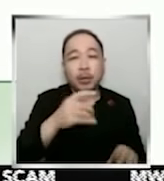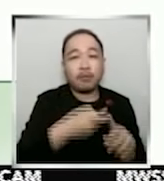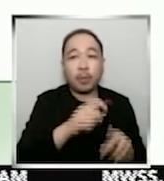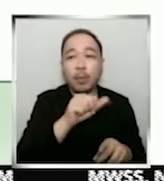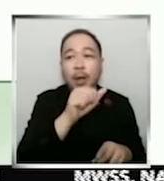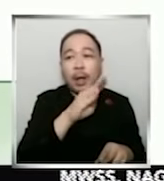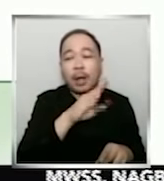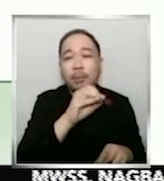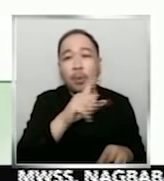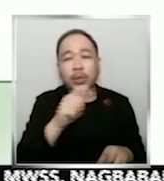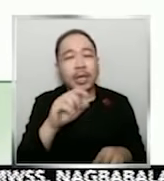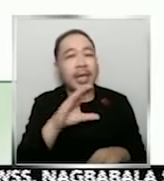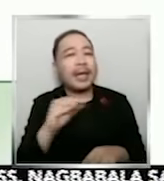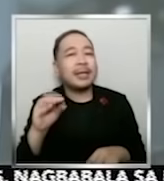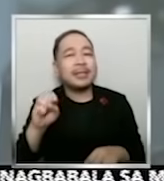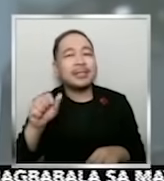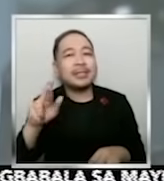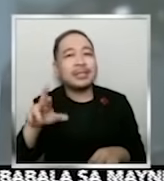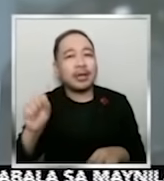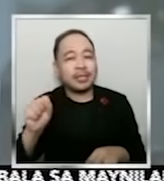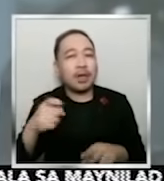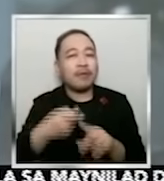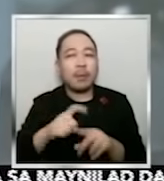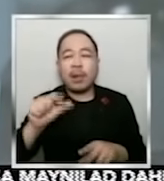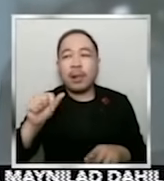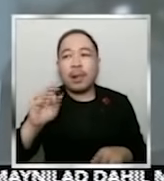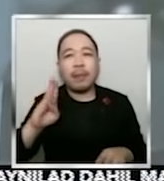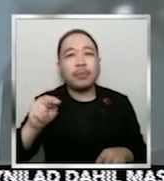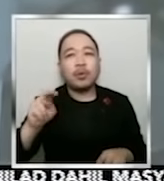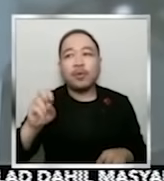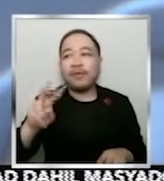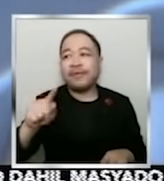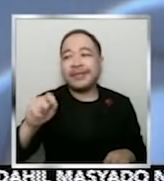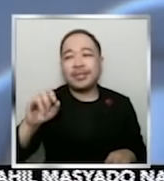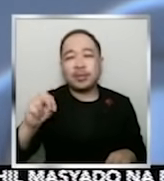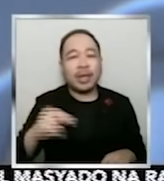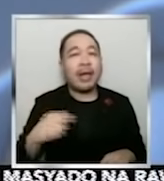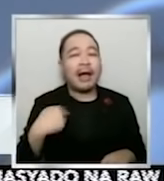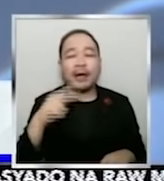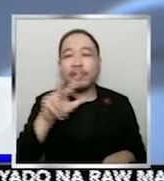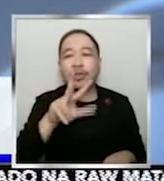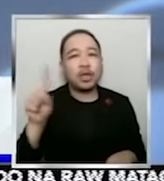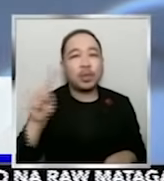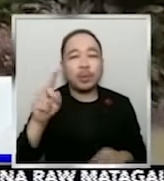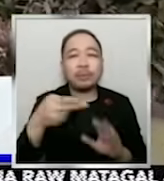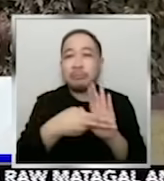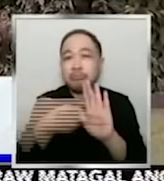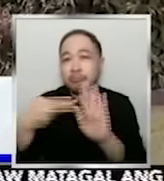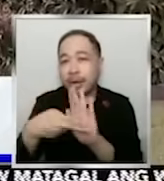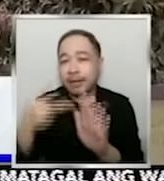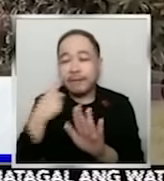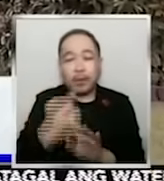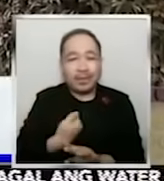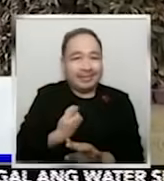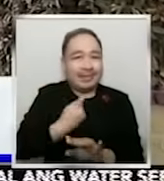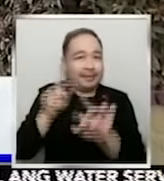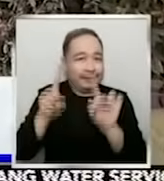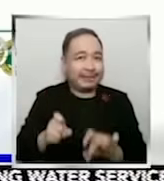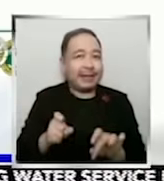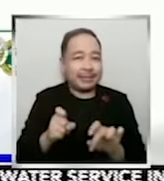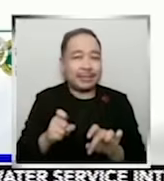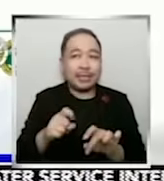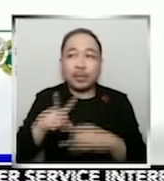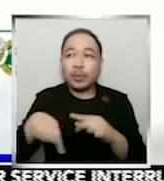SARS-CoV-2 antigen rapid test ng LabNovation. Nakabinbin naman ang aplikasyon ng 31 pang brand ng self-test kits habang sinusuri pa ng